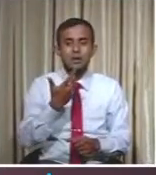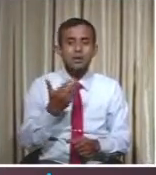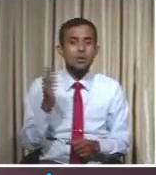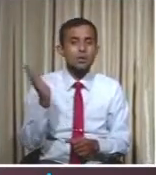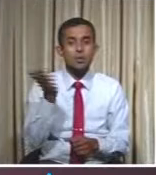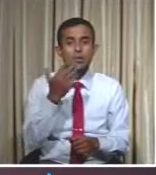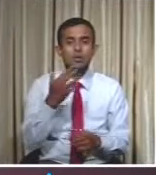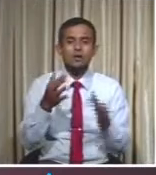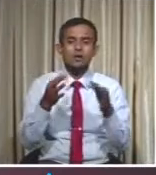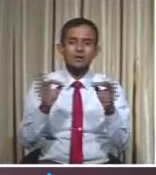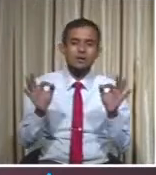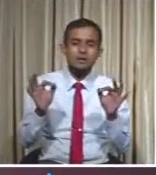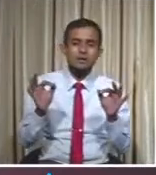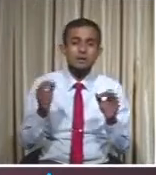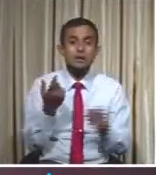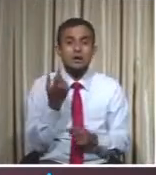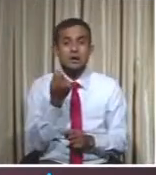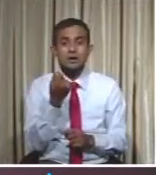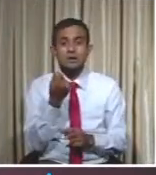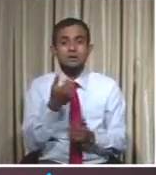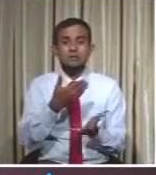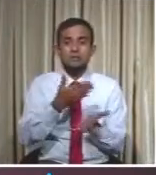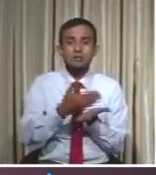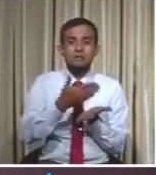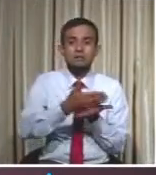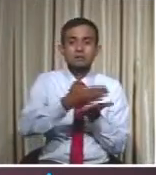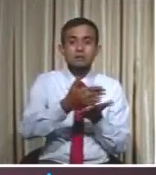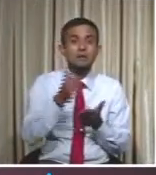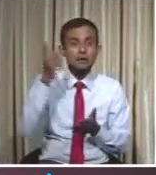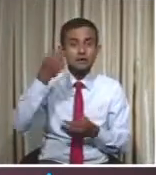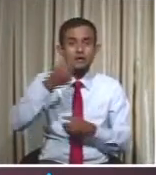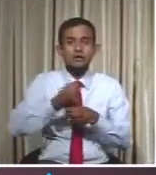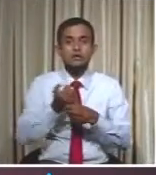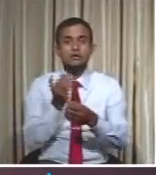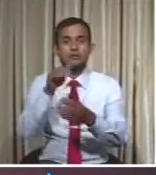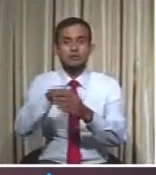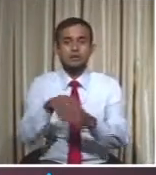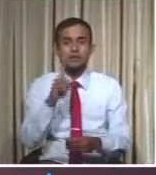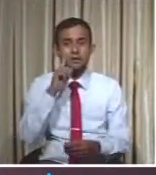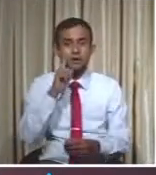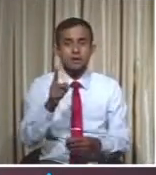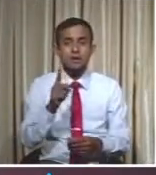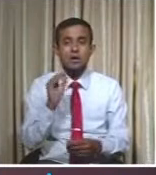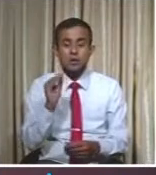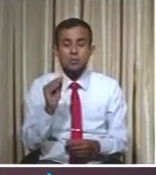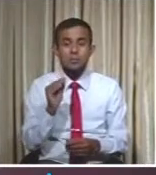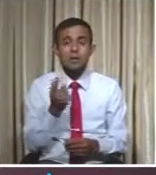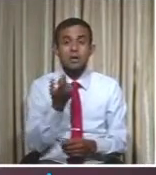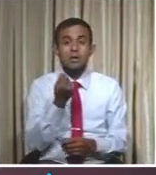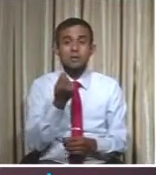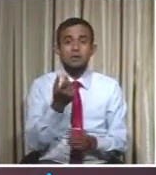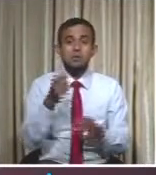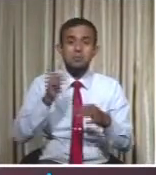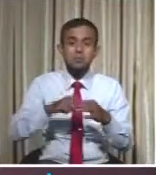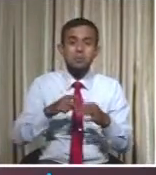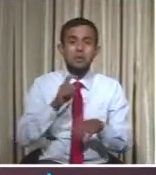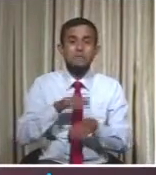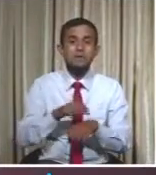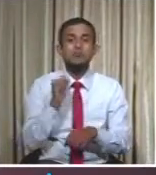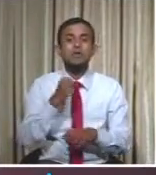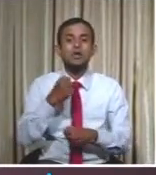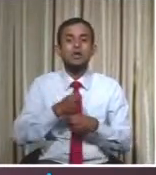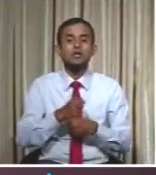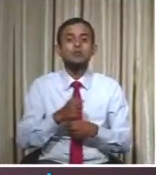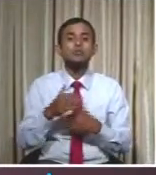ඔවුන්ගේ නිදහස් ආර්ථිකයට බාධාවක් ඇටියට ඒ රජය මැදිහත් වීම දකින්නේ. නමුත් ආර්ථික අර්බුදයේ වෙලාවේ මොකද රජය